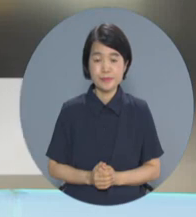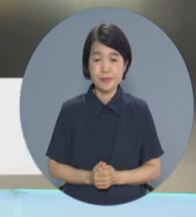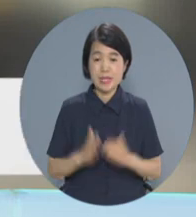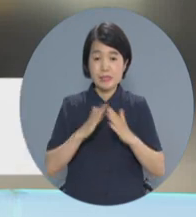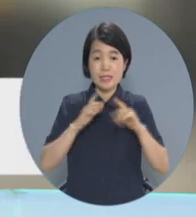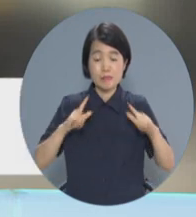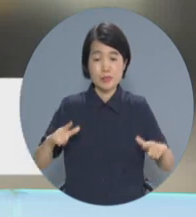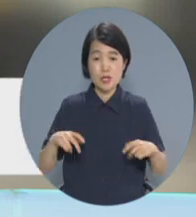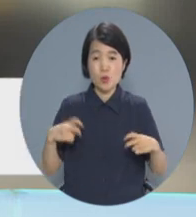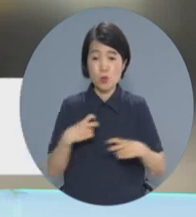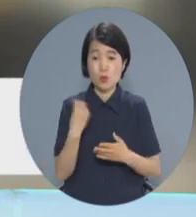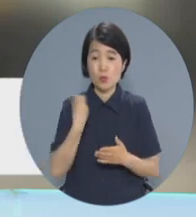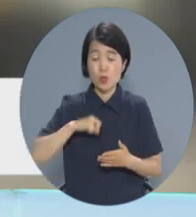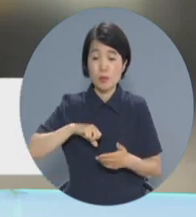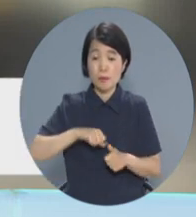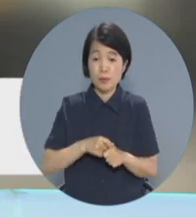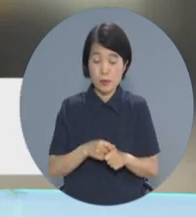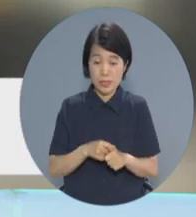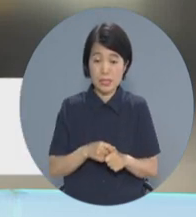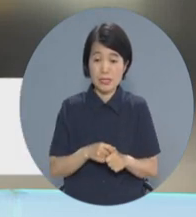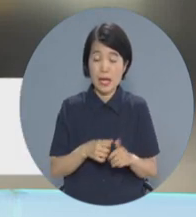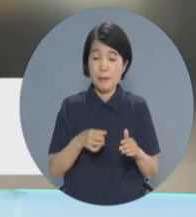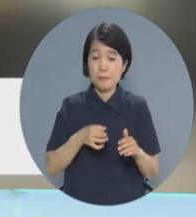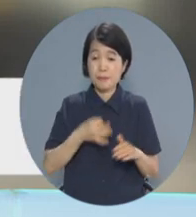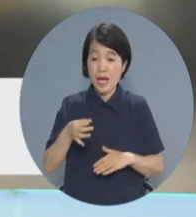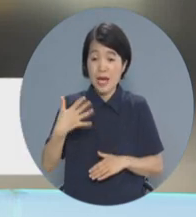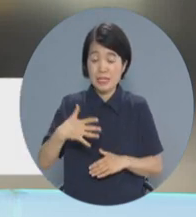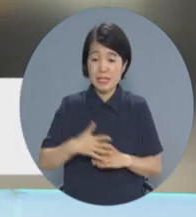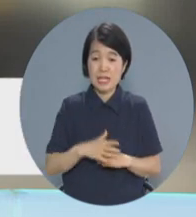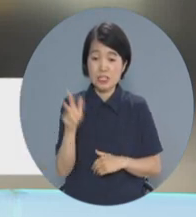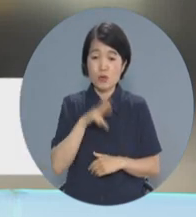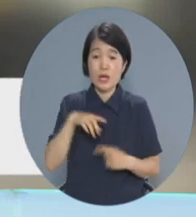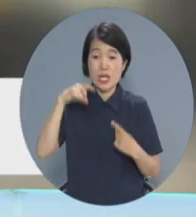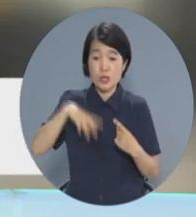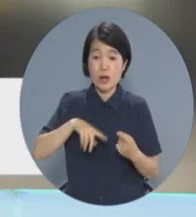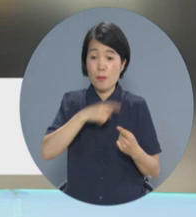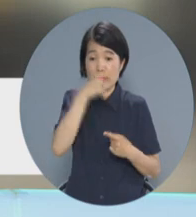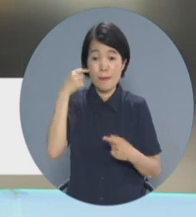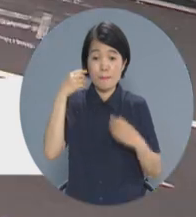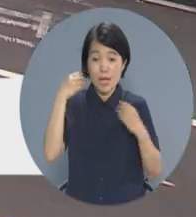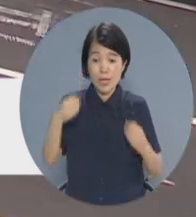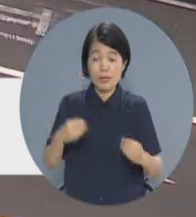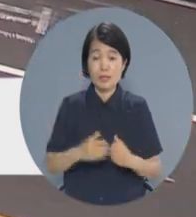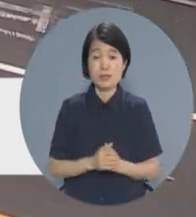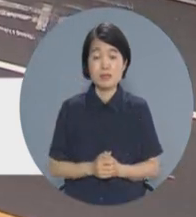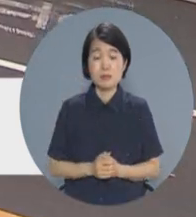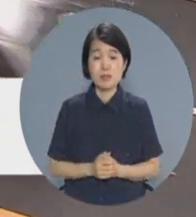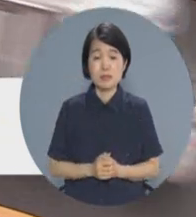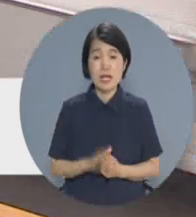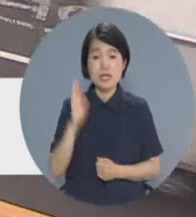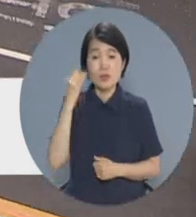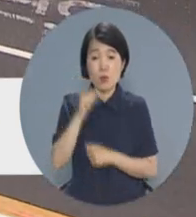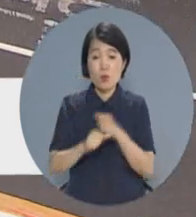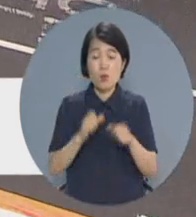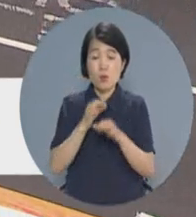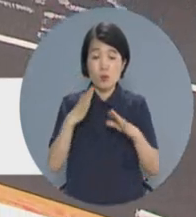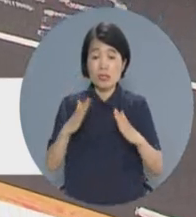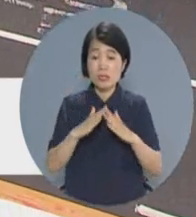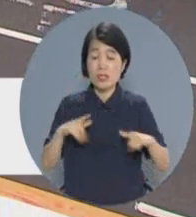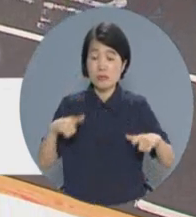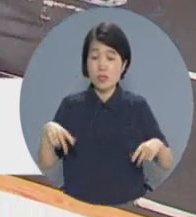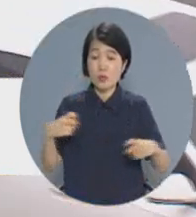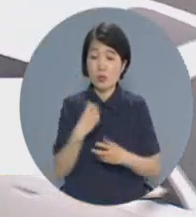전남 지역의 교통 위반 과태료와 범칙금 미납률이 전국에서 가장 높은 것으로 나타났습니다. 최근 5년 동안 전남